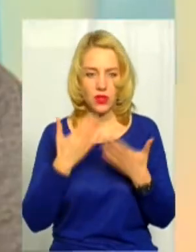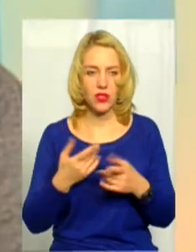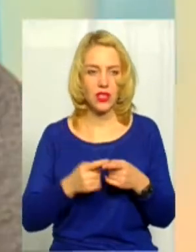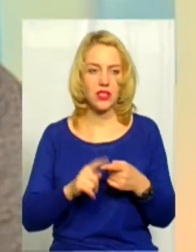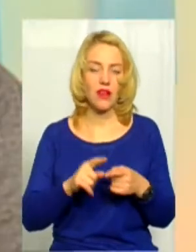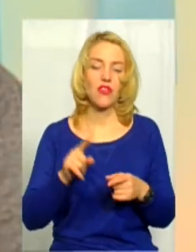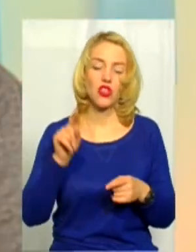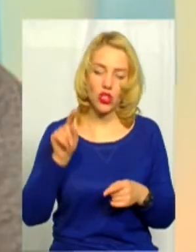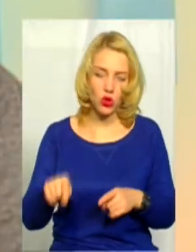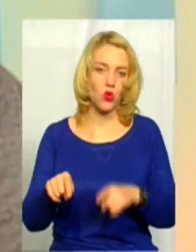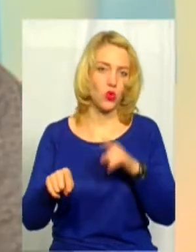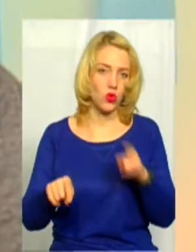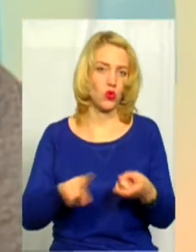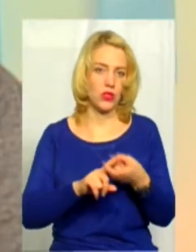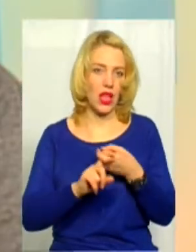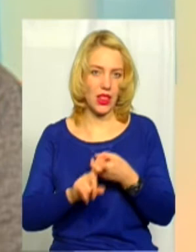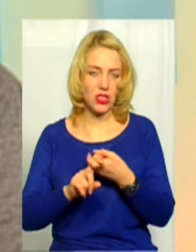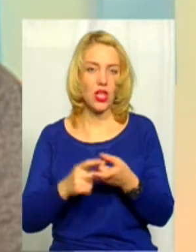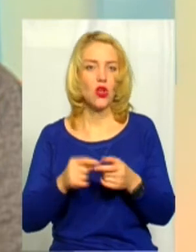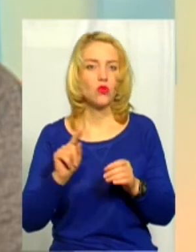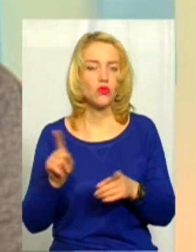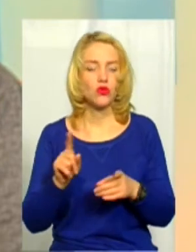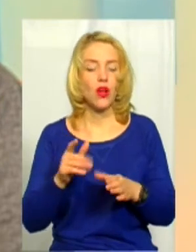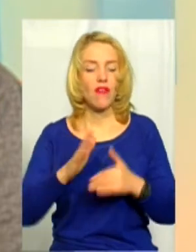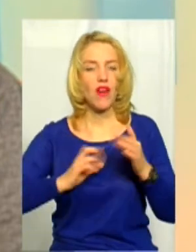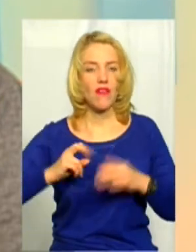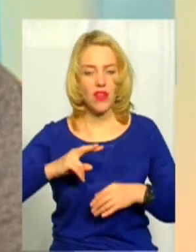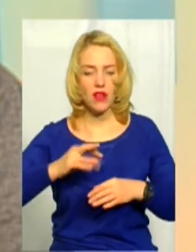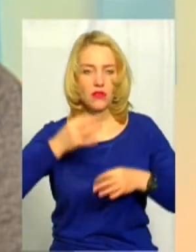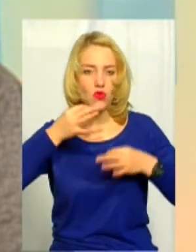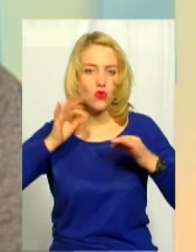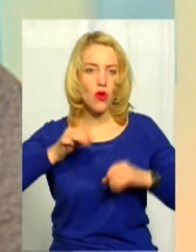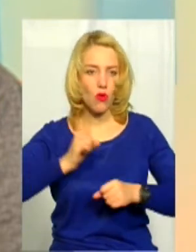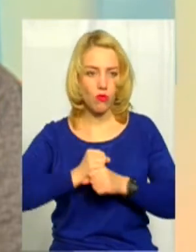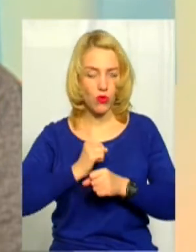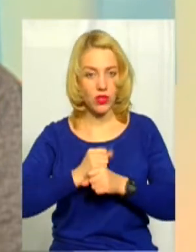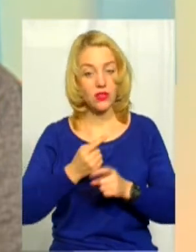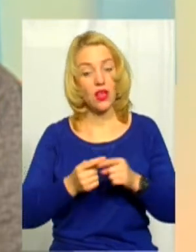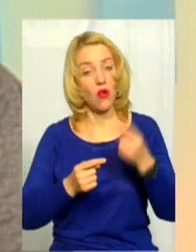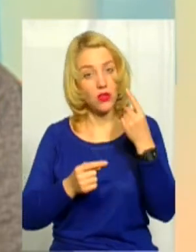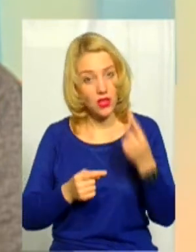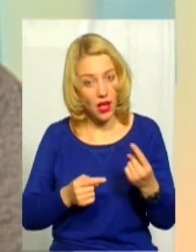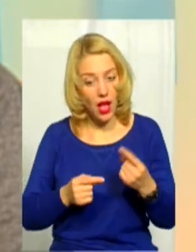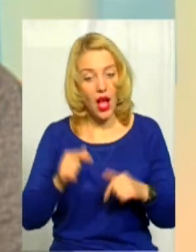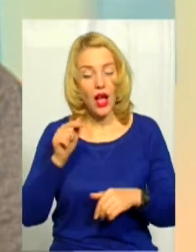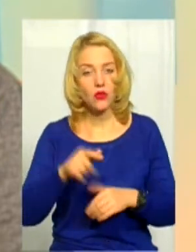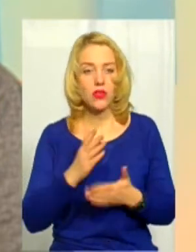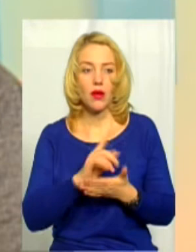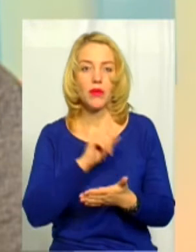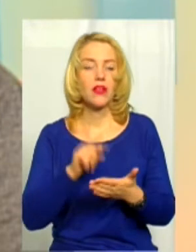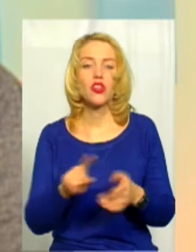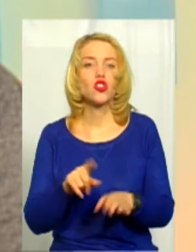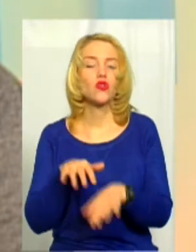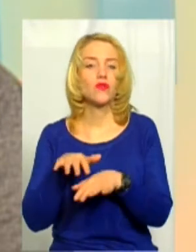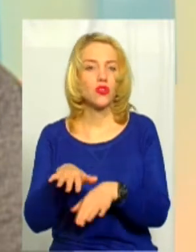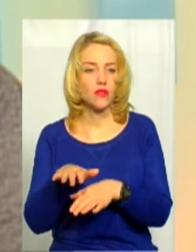того, і того. Тому що, власне, сама її кваліфікація і досконалість у роботі – це одне, але тут стоїть питання, а що відшивати?